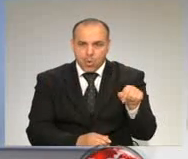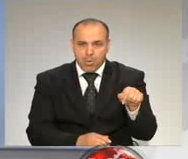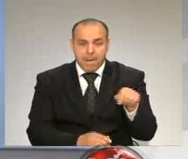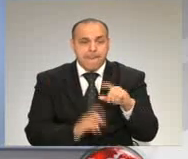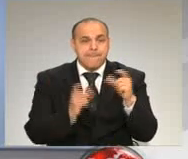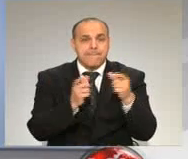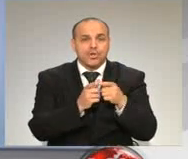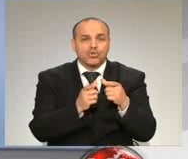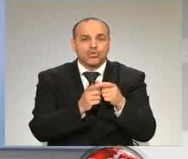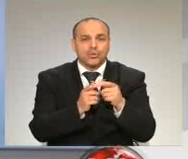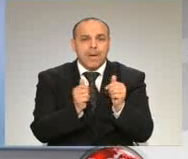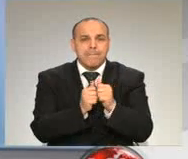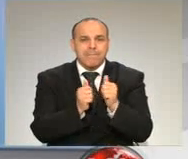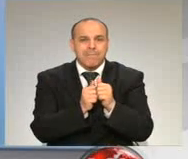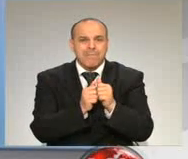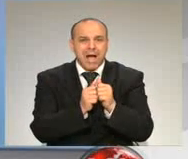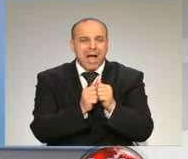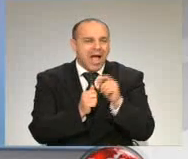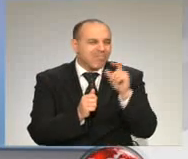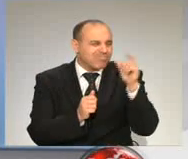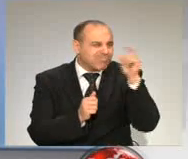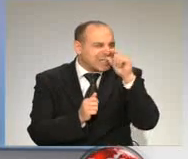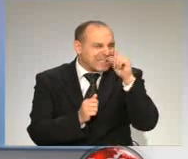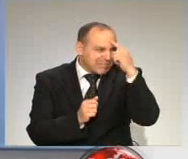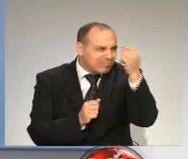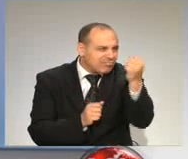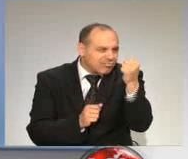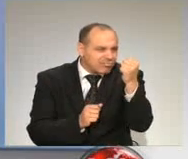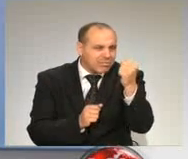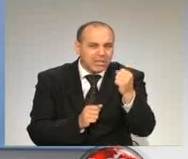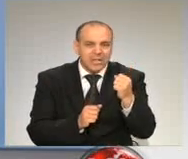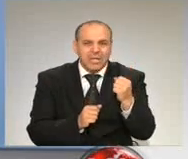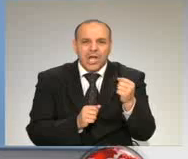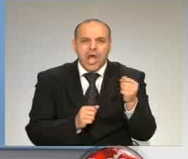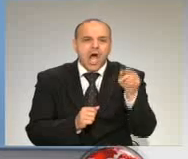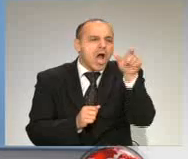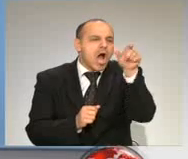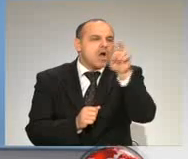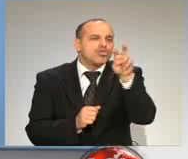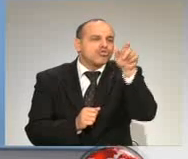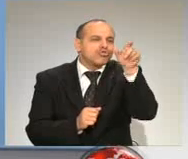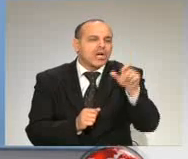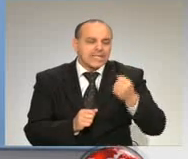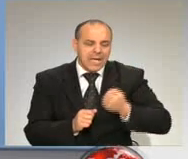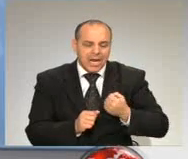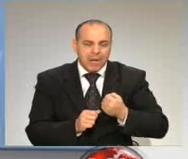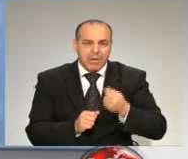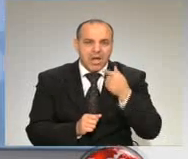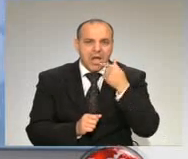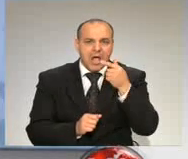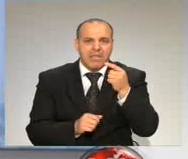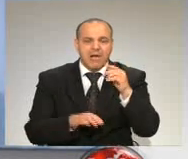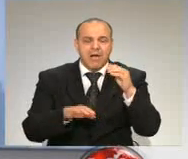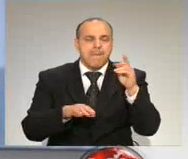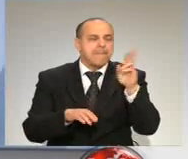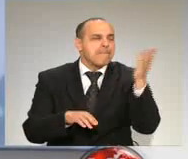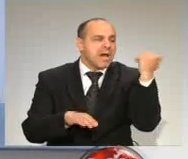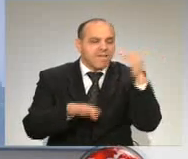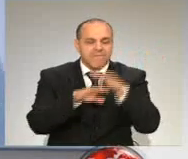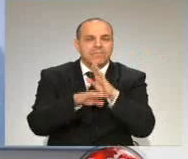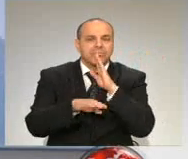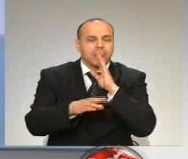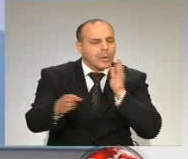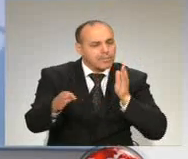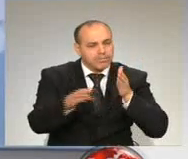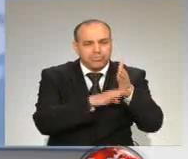مجموعة تنتمي إلى تنظيم عقبة بن نافع وتتكون من حوالي 20 إرهابيا قامت خلال منتصف ليلة أمس بالهجوم